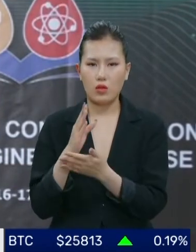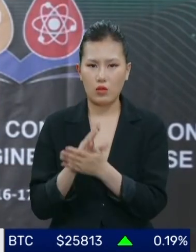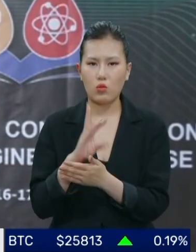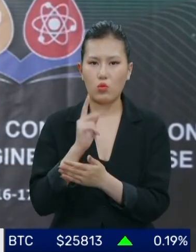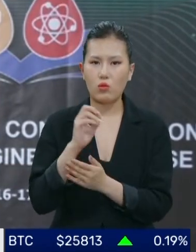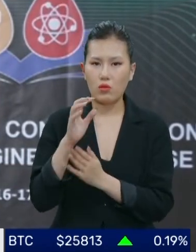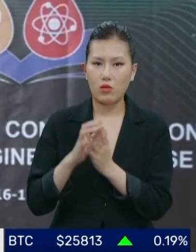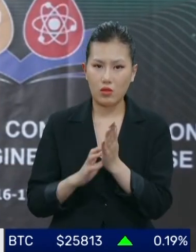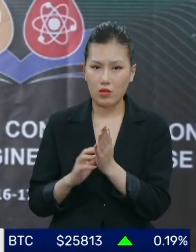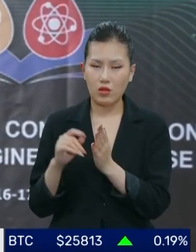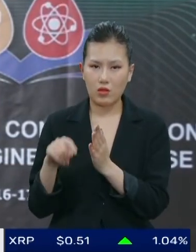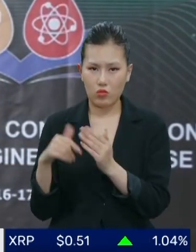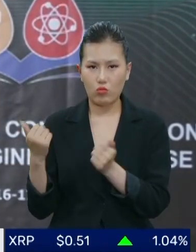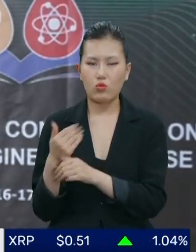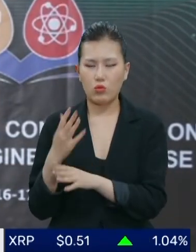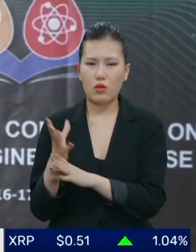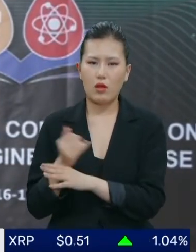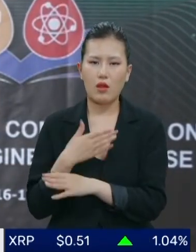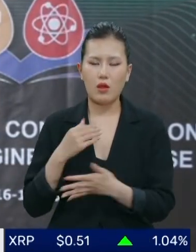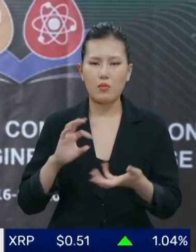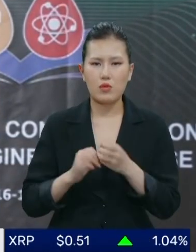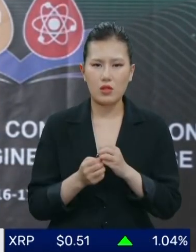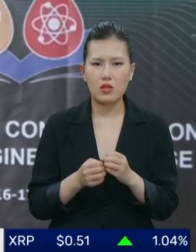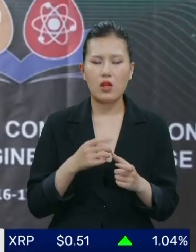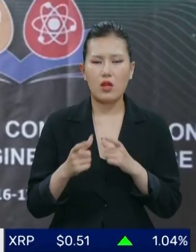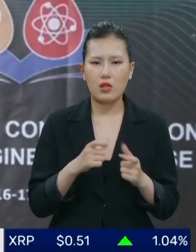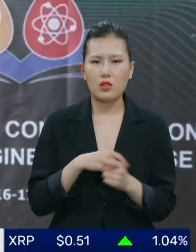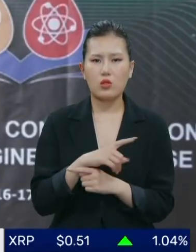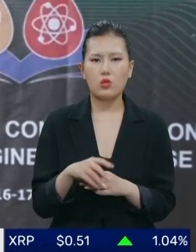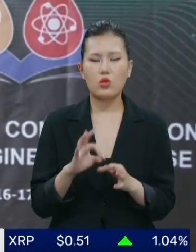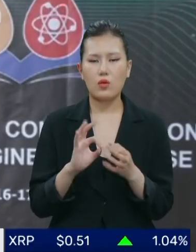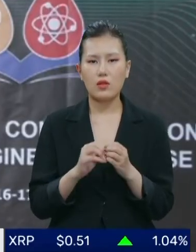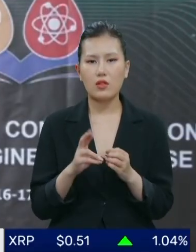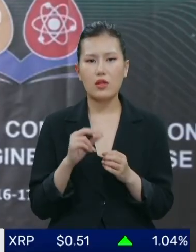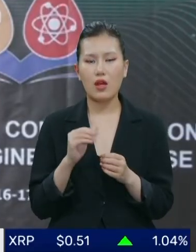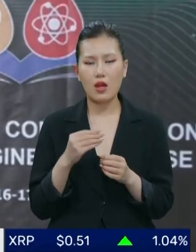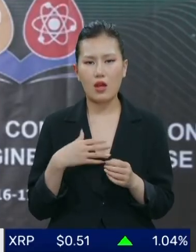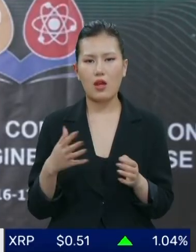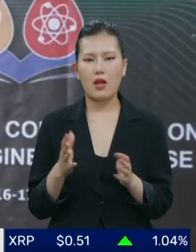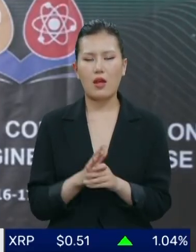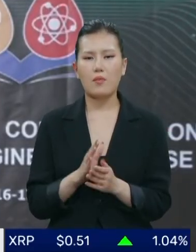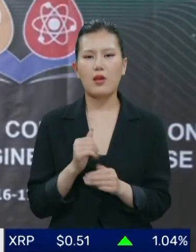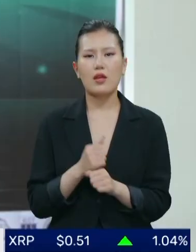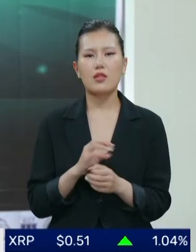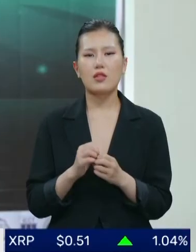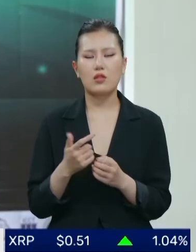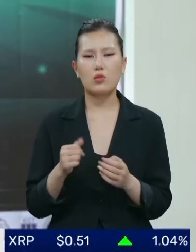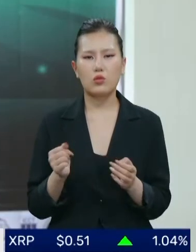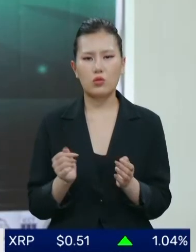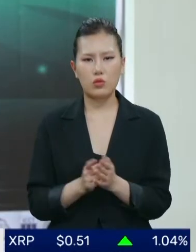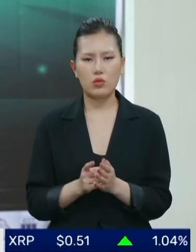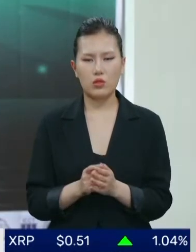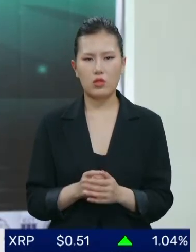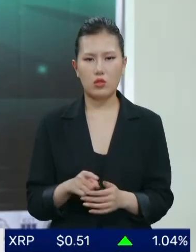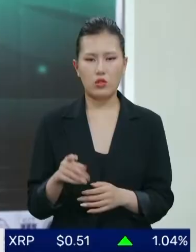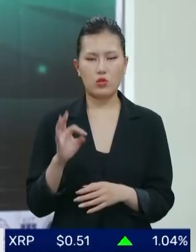үхээр хэрэглээнд нэвтрүүлэхийн тулд эдийн засгийн эргэлтэнд оруулахын тулд бол хамтын ажиллагаа бол нэлээд чухал байдаг. Төрөл нэвтрүүлэх